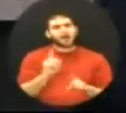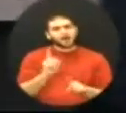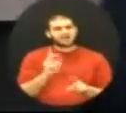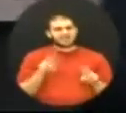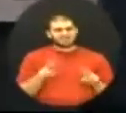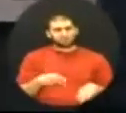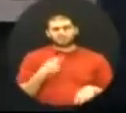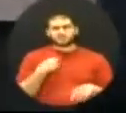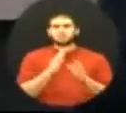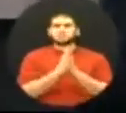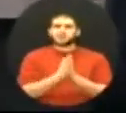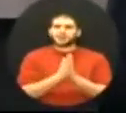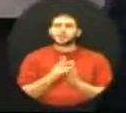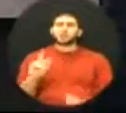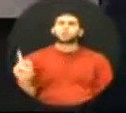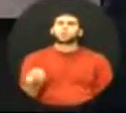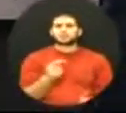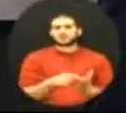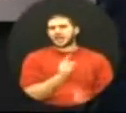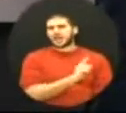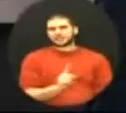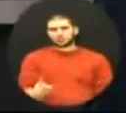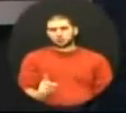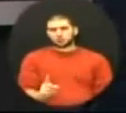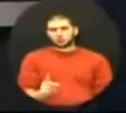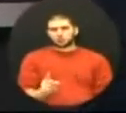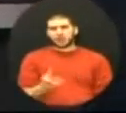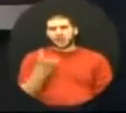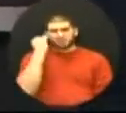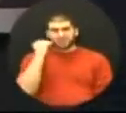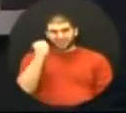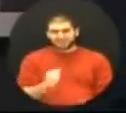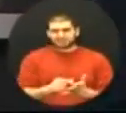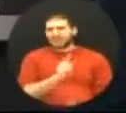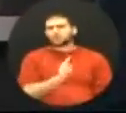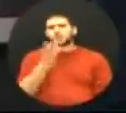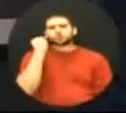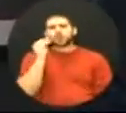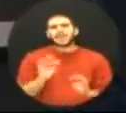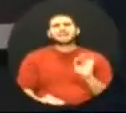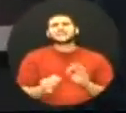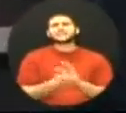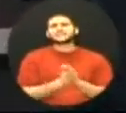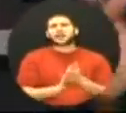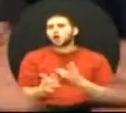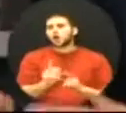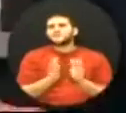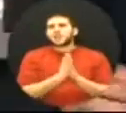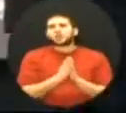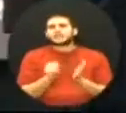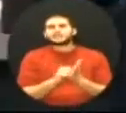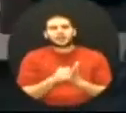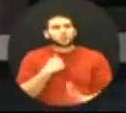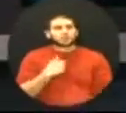שם, ואני מתחננת לפני כולם, בגלל זה אסור להשכיח את הרצח, בגלל זה אסור לשכוח את ההסתה, זה הכל. לא ביקשנו חסך לי, אני